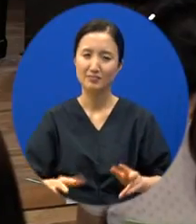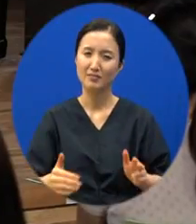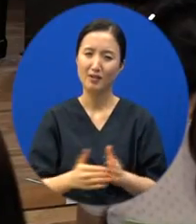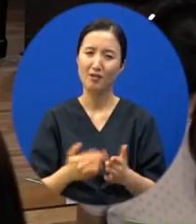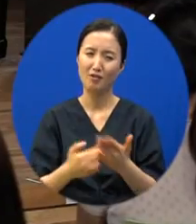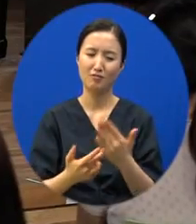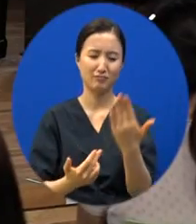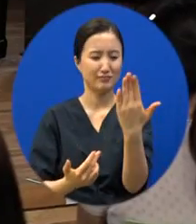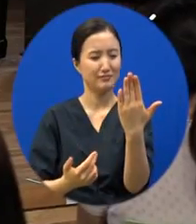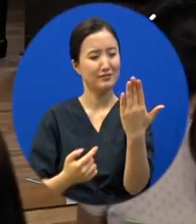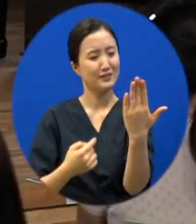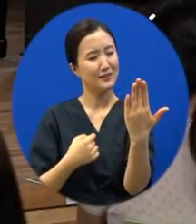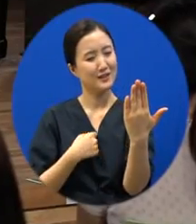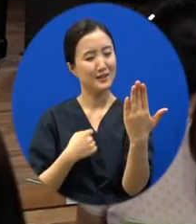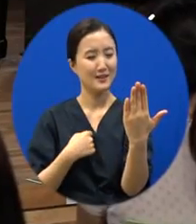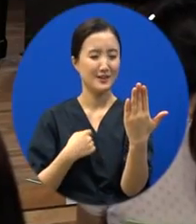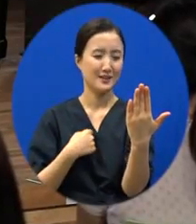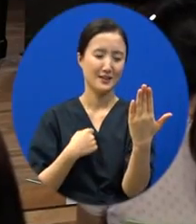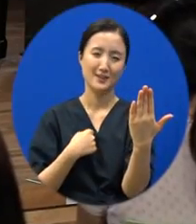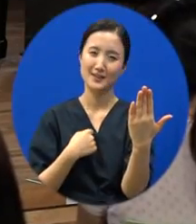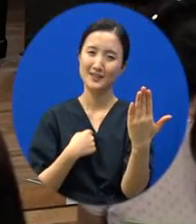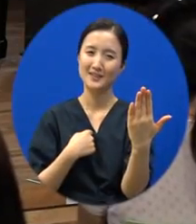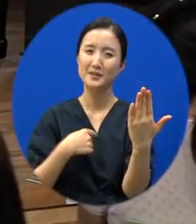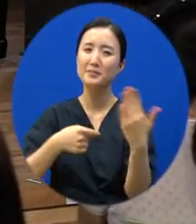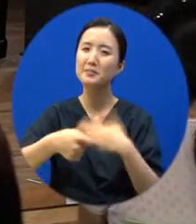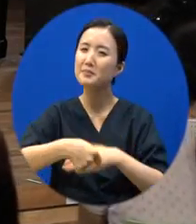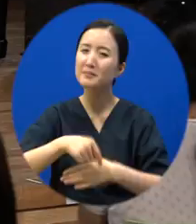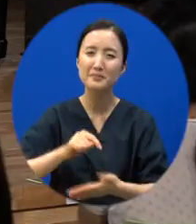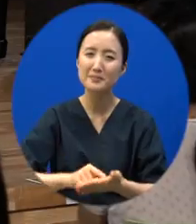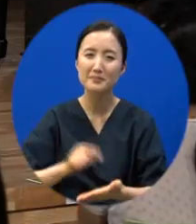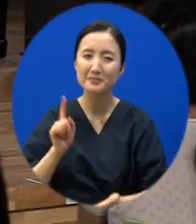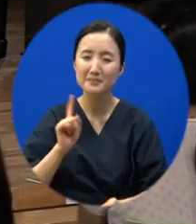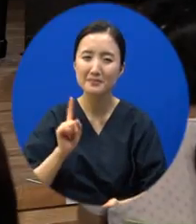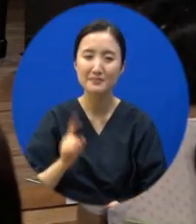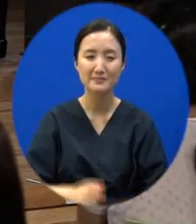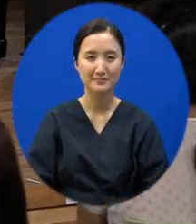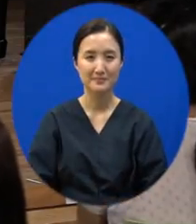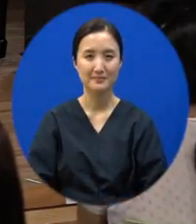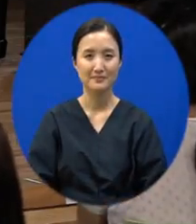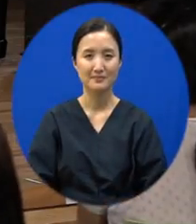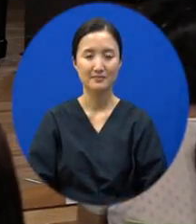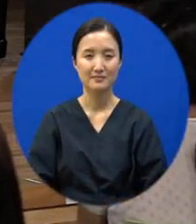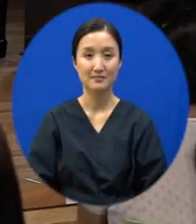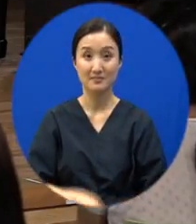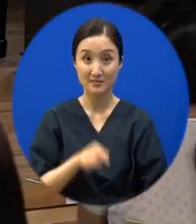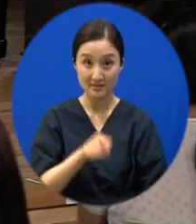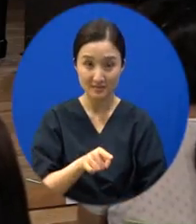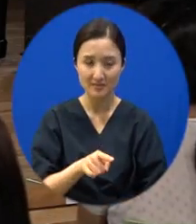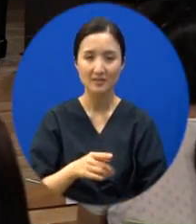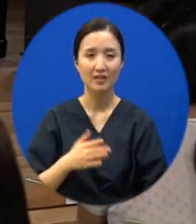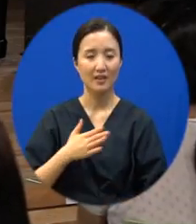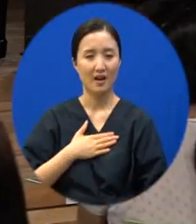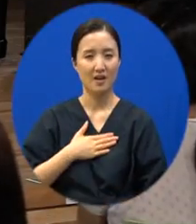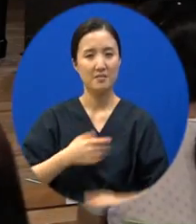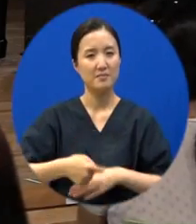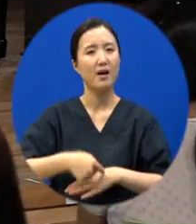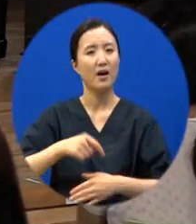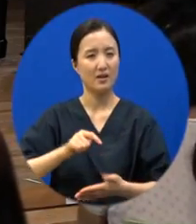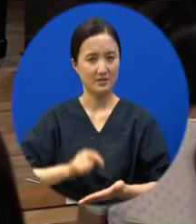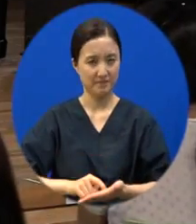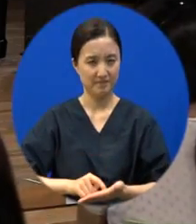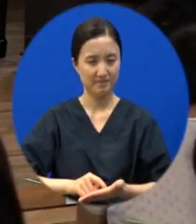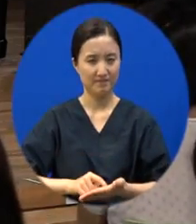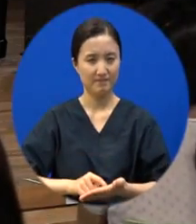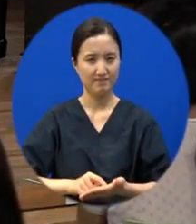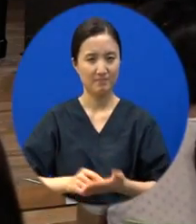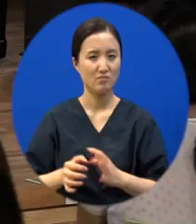어떻게 바라봤는가? 이 바라보는 마음이 나에게 들려주는 이야기가 됩니다.